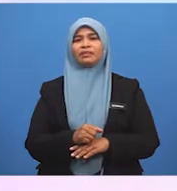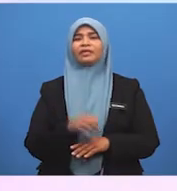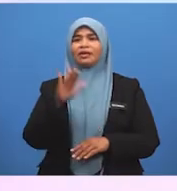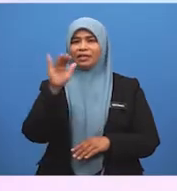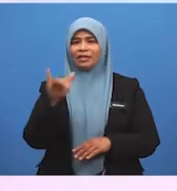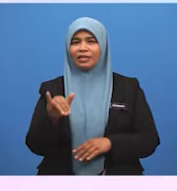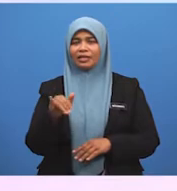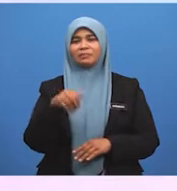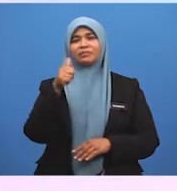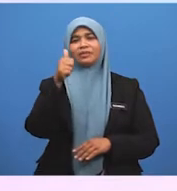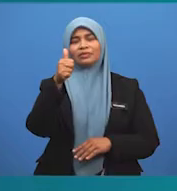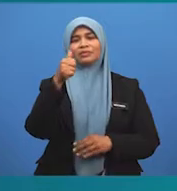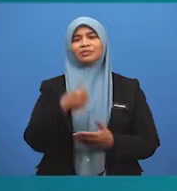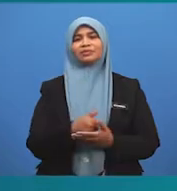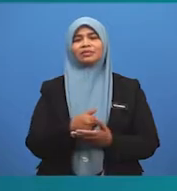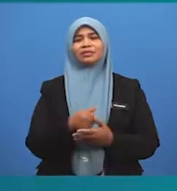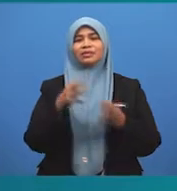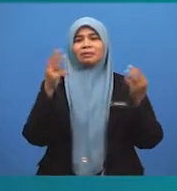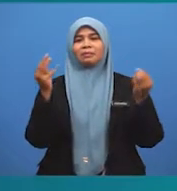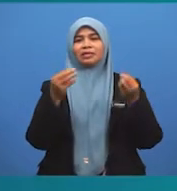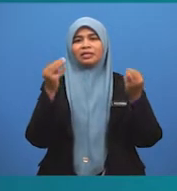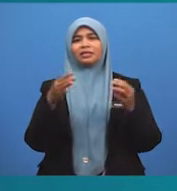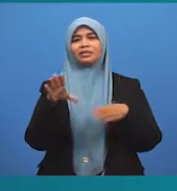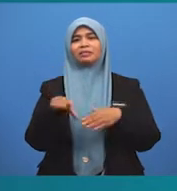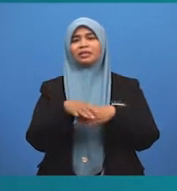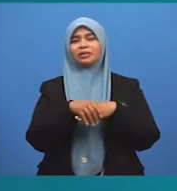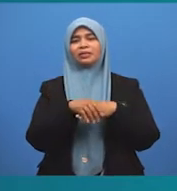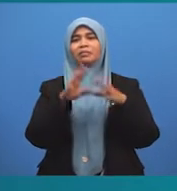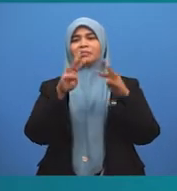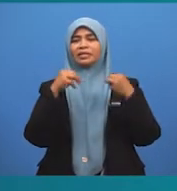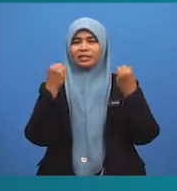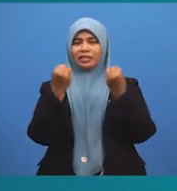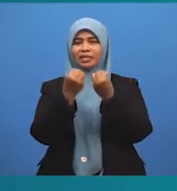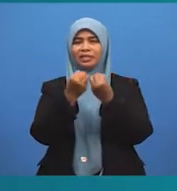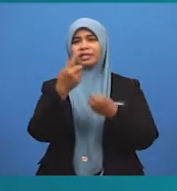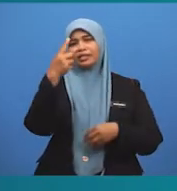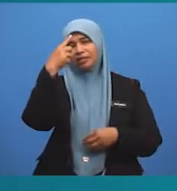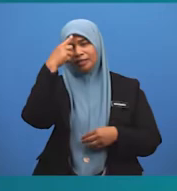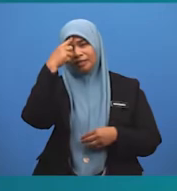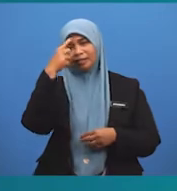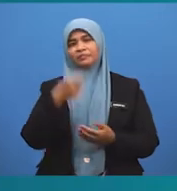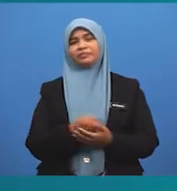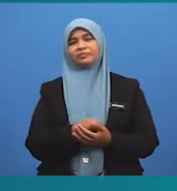Ya, bagus. Majlis Perkahwinan Masyarakat India.